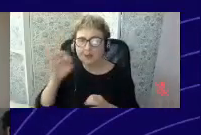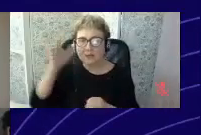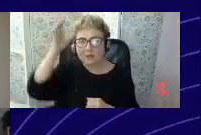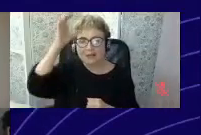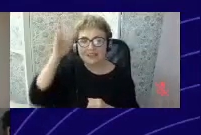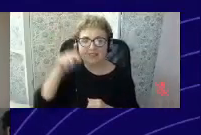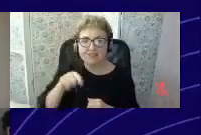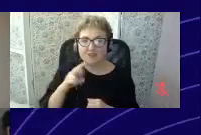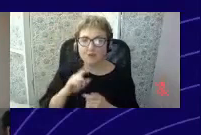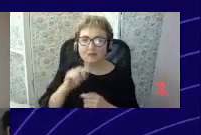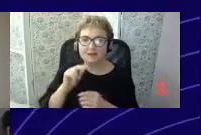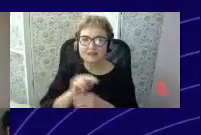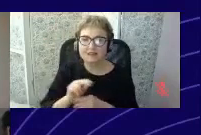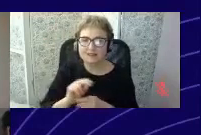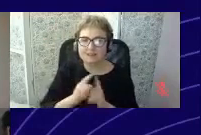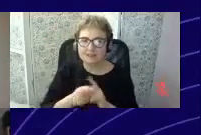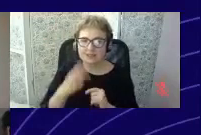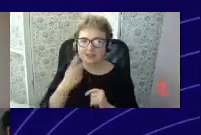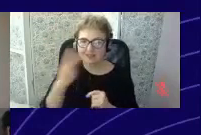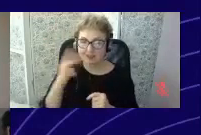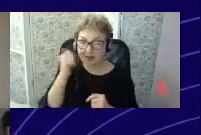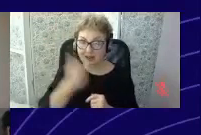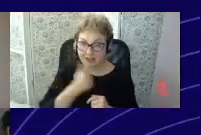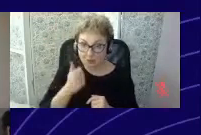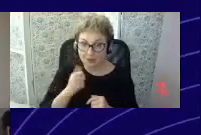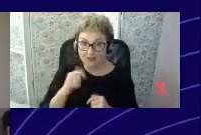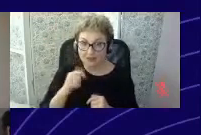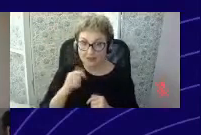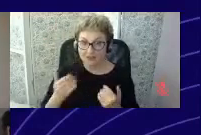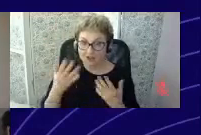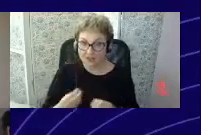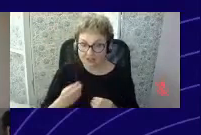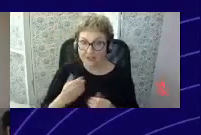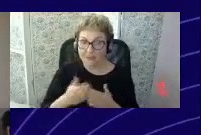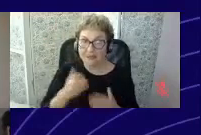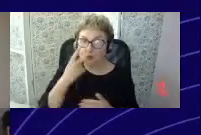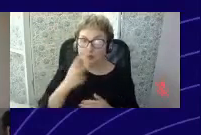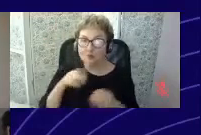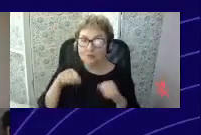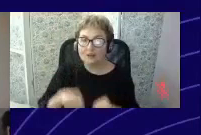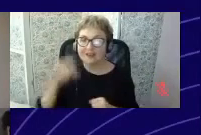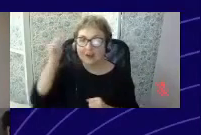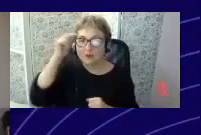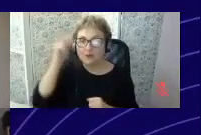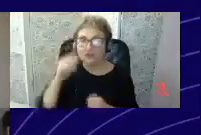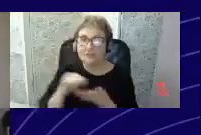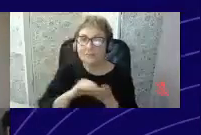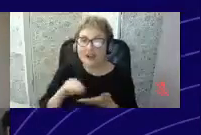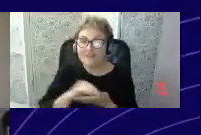об образовании, в нем внесли изменения в 2022 году, и на сегодняшний день предусмотрено право